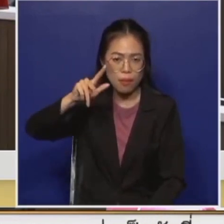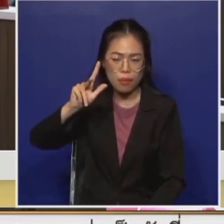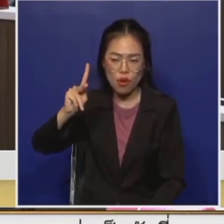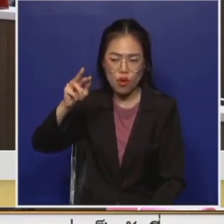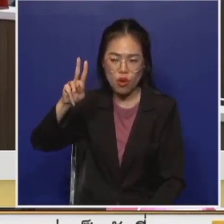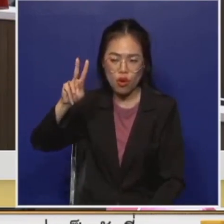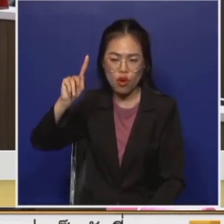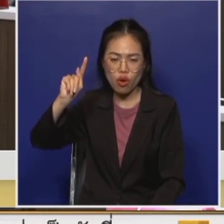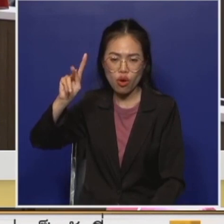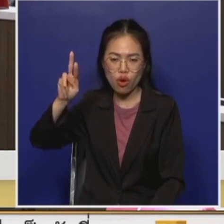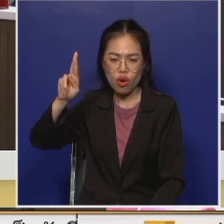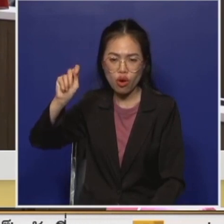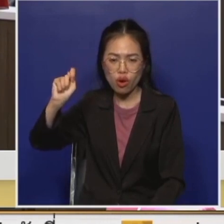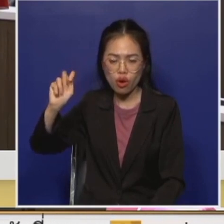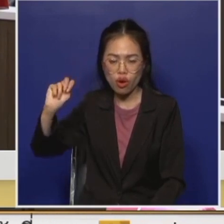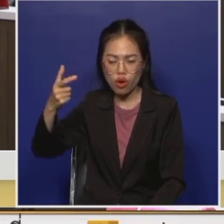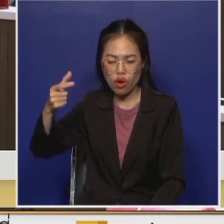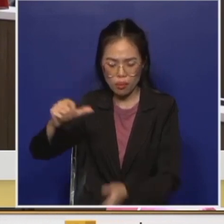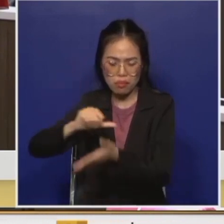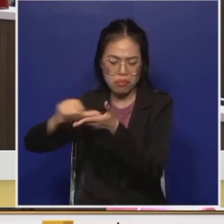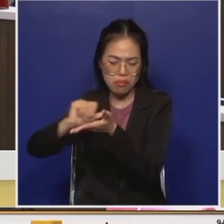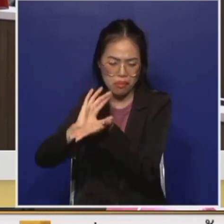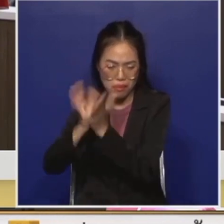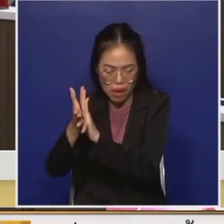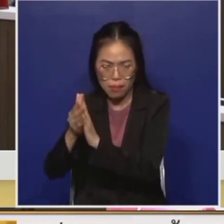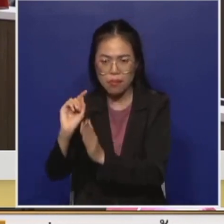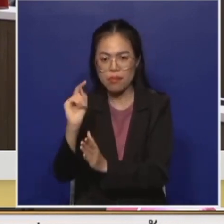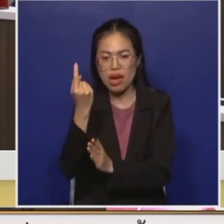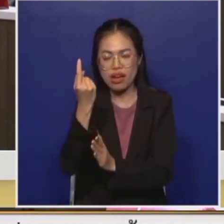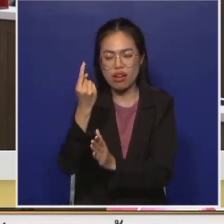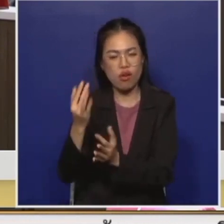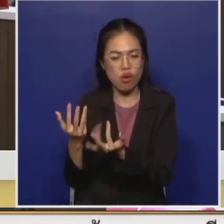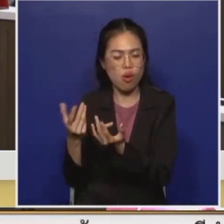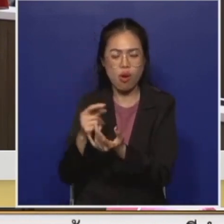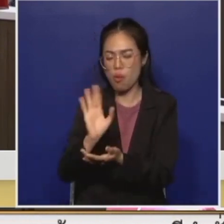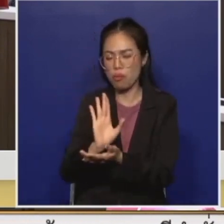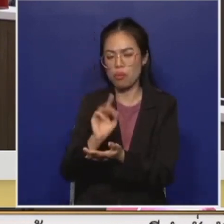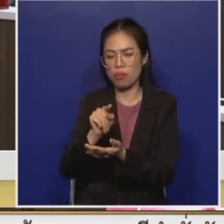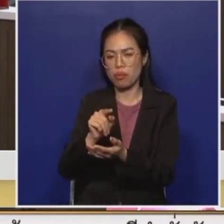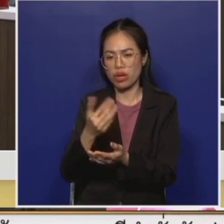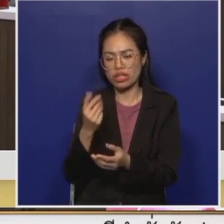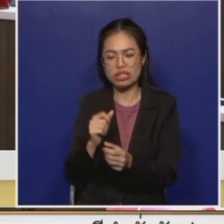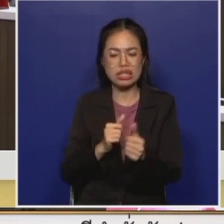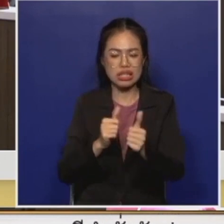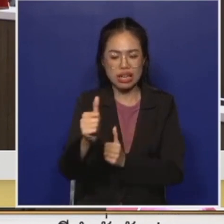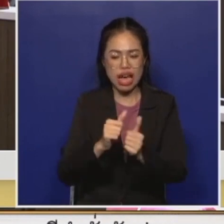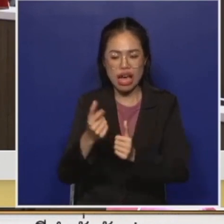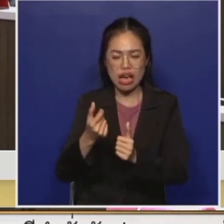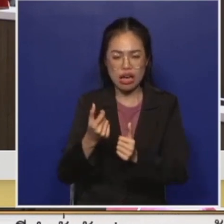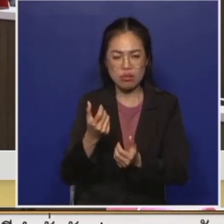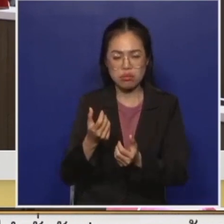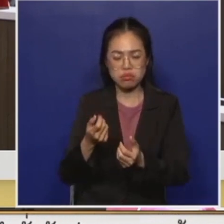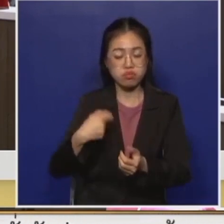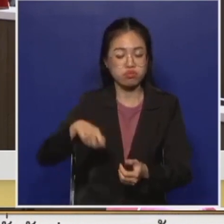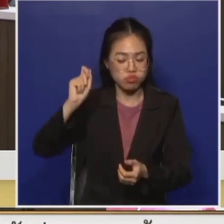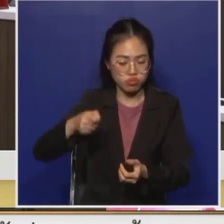ดการนะครับ ปรบเก้นใหม่เพื่จะมีการประมูiiกัให่ถามทานครับ หลกฐ